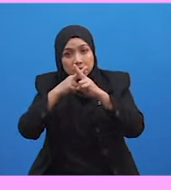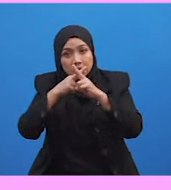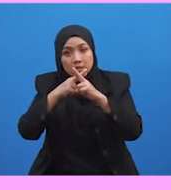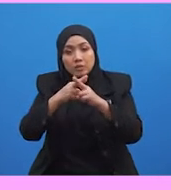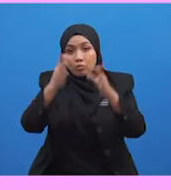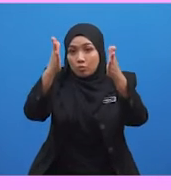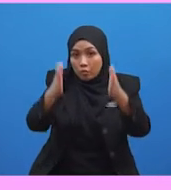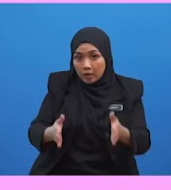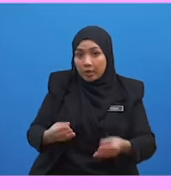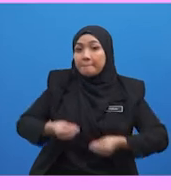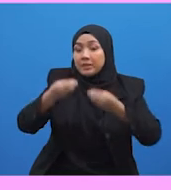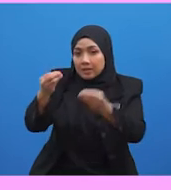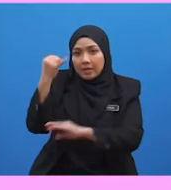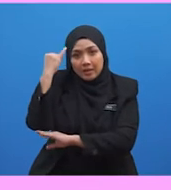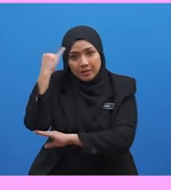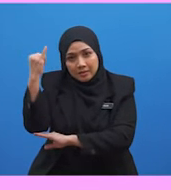pemberi idea.